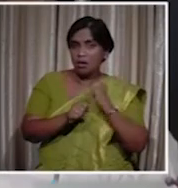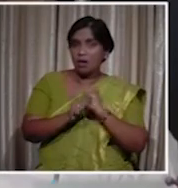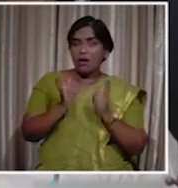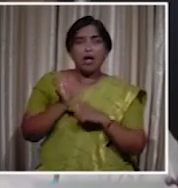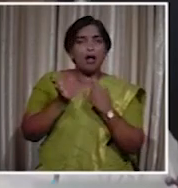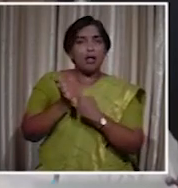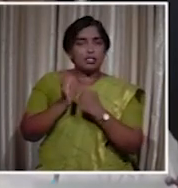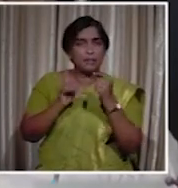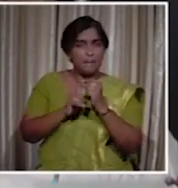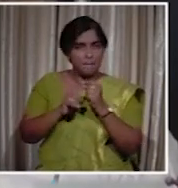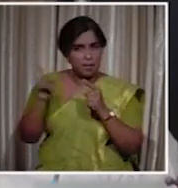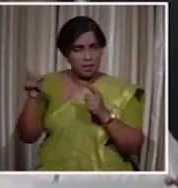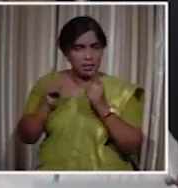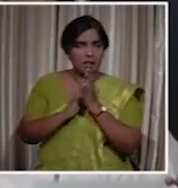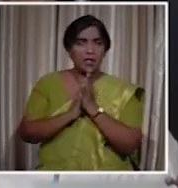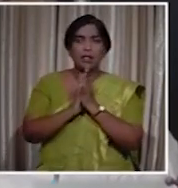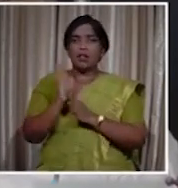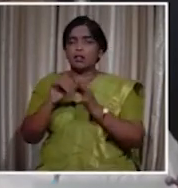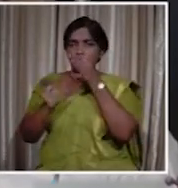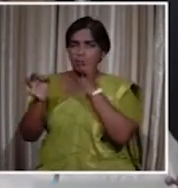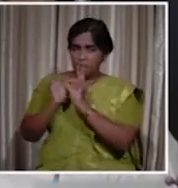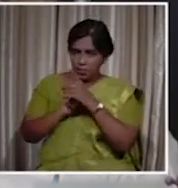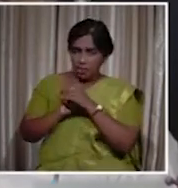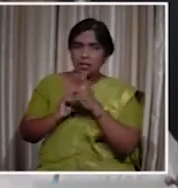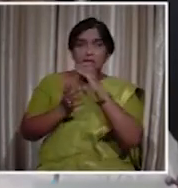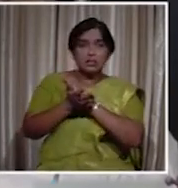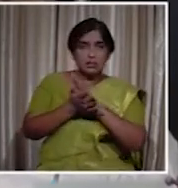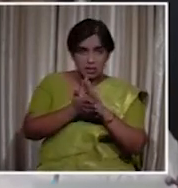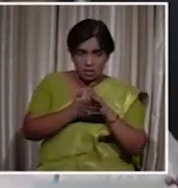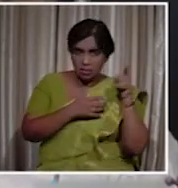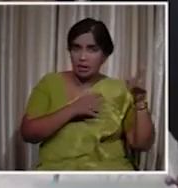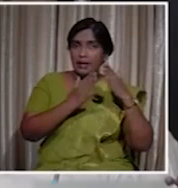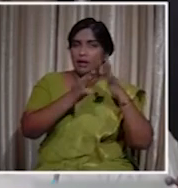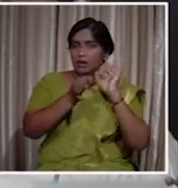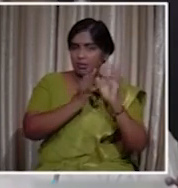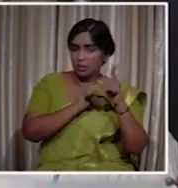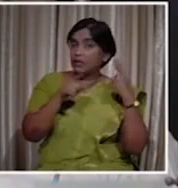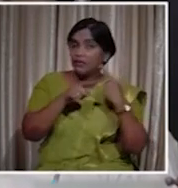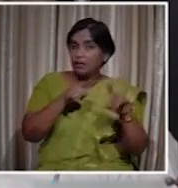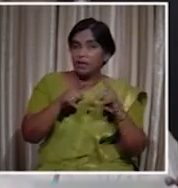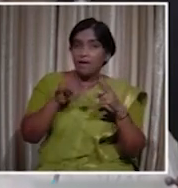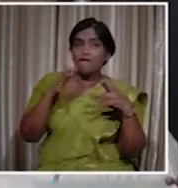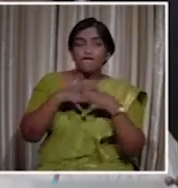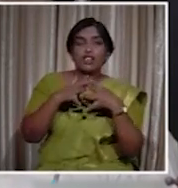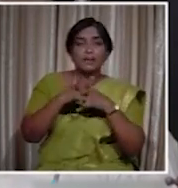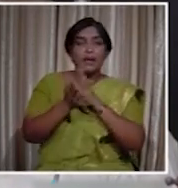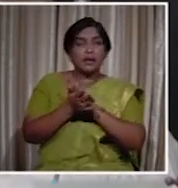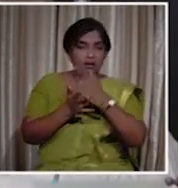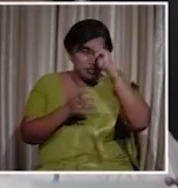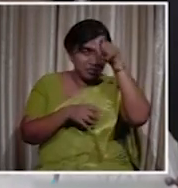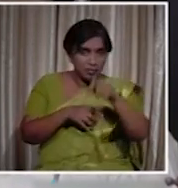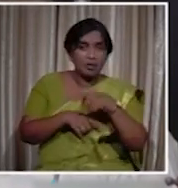රමේෂ් පත්‍රන ඇමතුමාගේ ගෙයත් ගිනි තිබ්බා. චන්දිම වීරක්කොඩියේ ගෙයත් තිබ්බා. ඒ විතර නෙමෙයි විජේපාල හෙට්ටි ආරච්චි